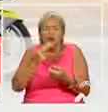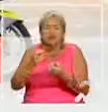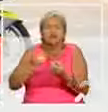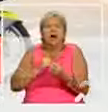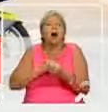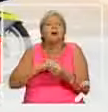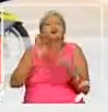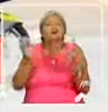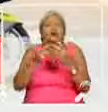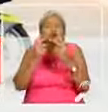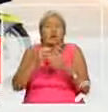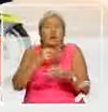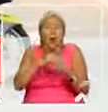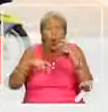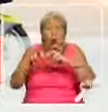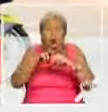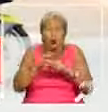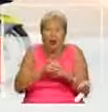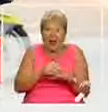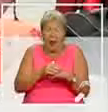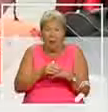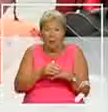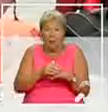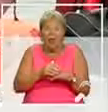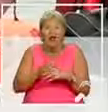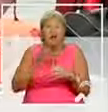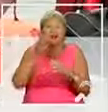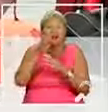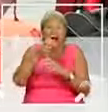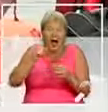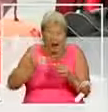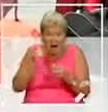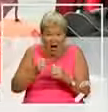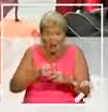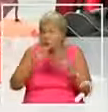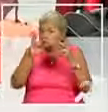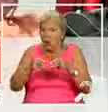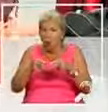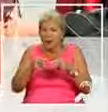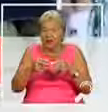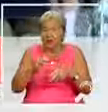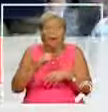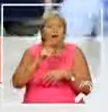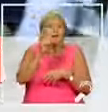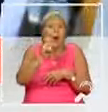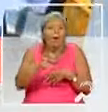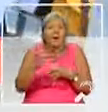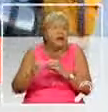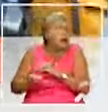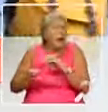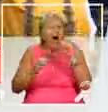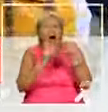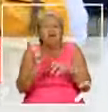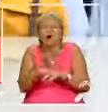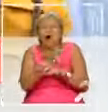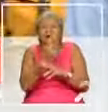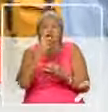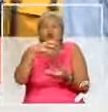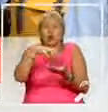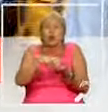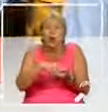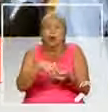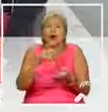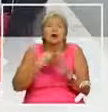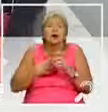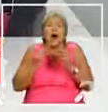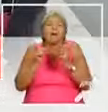controlele polițiștilor și forțelor de ordine. Accesul în gară este interzis. Călătorii au fost evacuați într-o zonă unde sunt în siguranță,